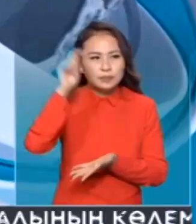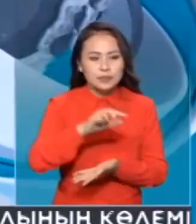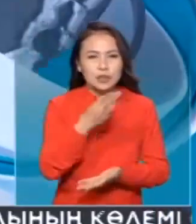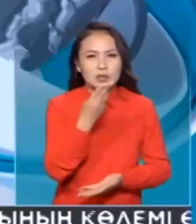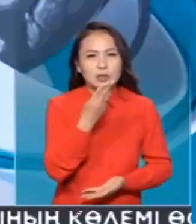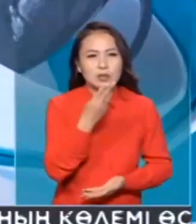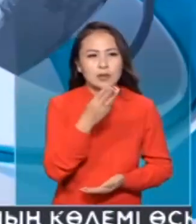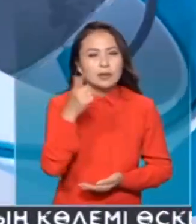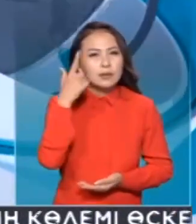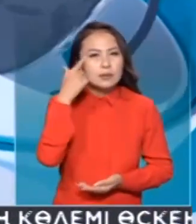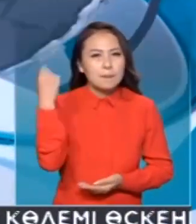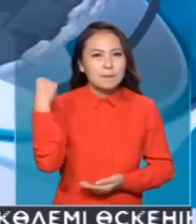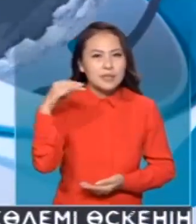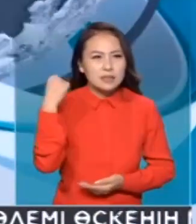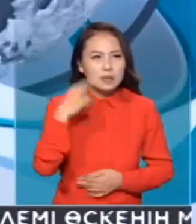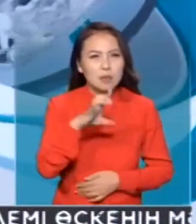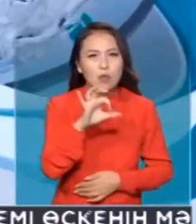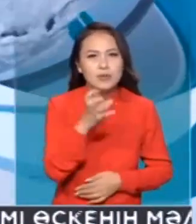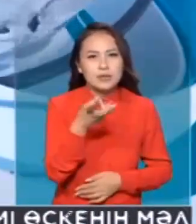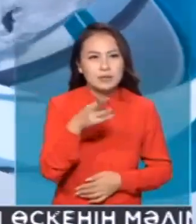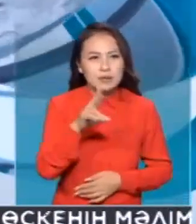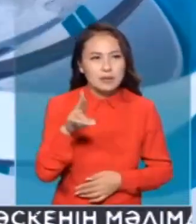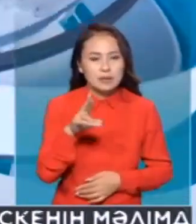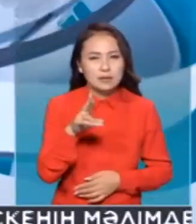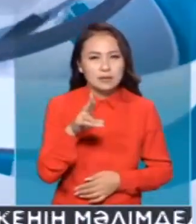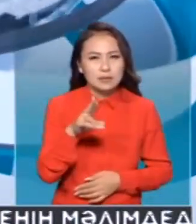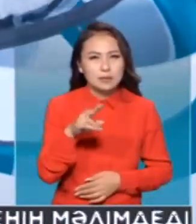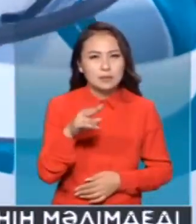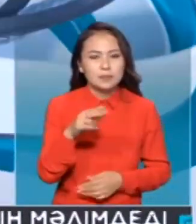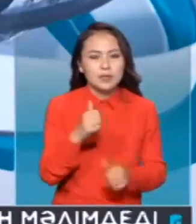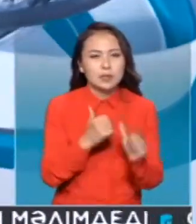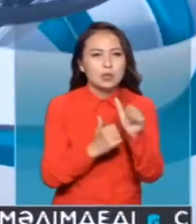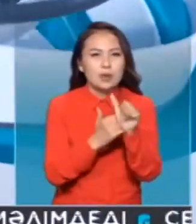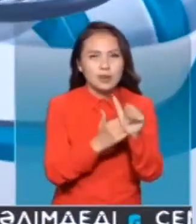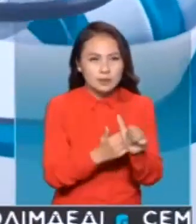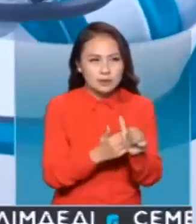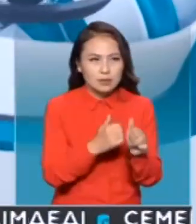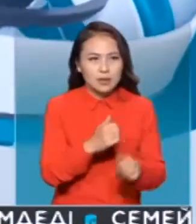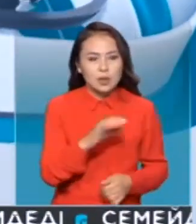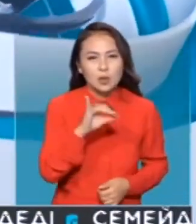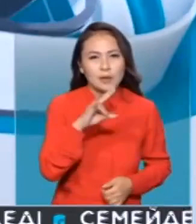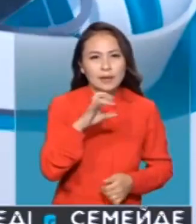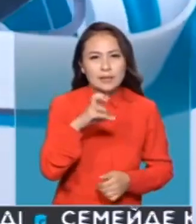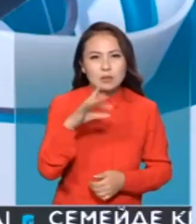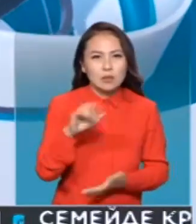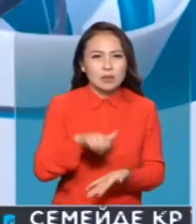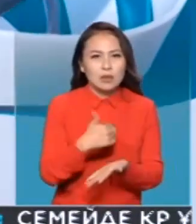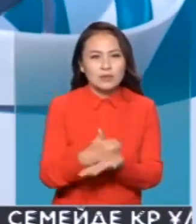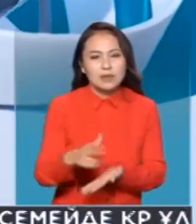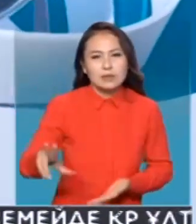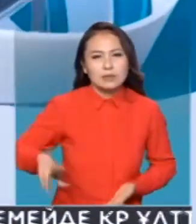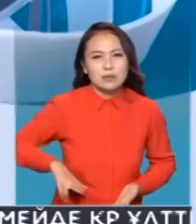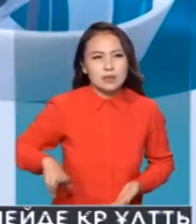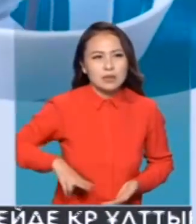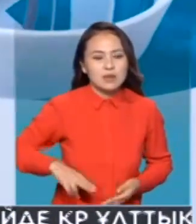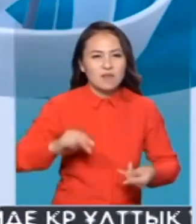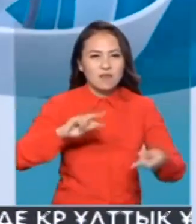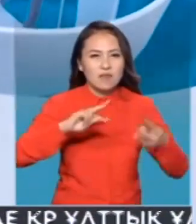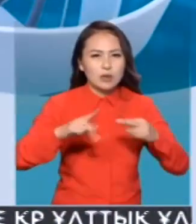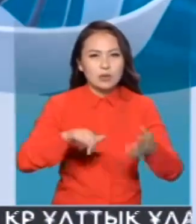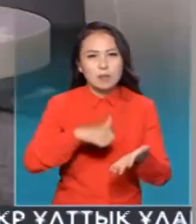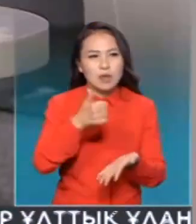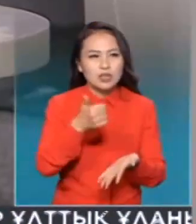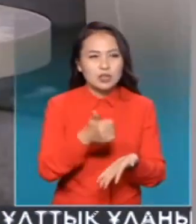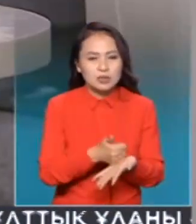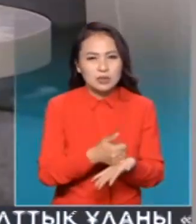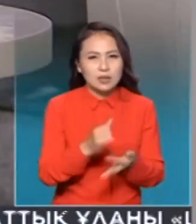әмірі, Қырғызстан президенті, Босния және Герцеговина президиумының төрағасы, ЮНЕСКО-ның бас директоры, Халықаралық валюта қорының басшысы